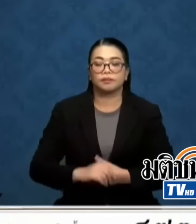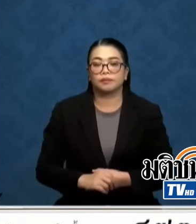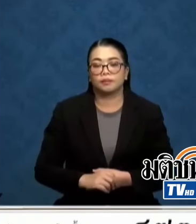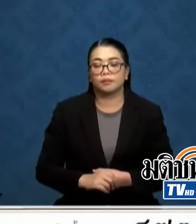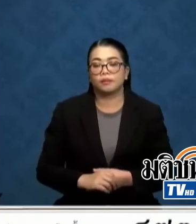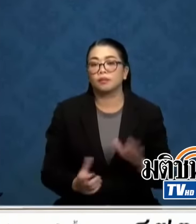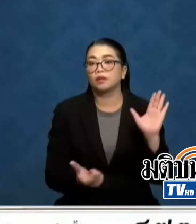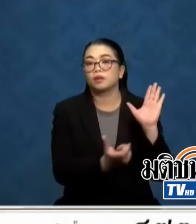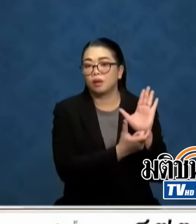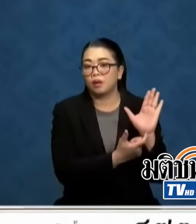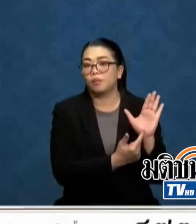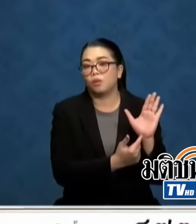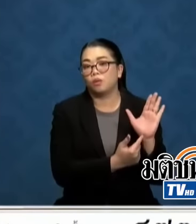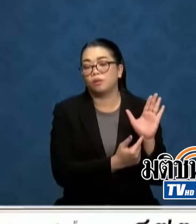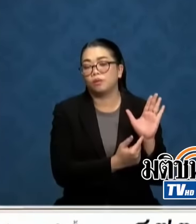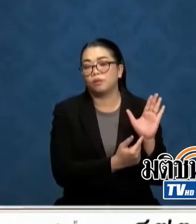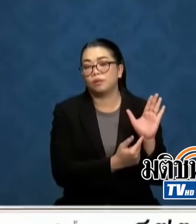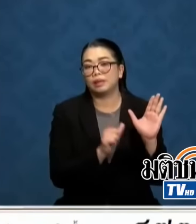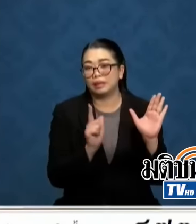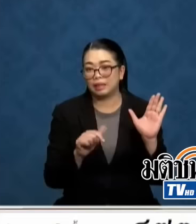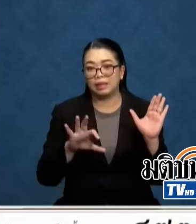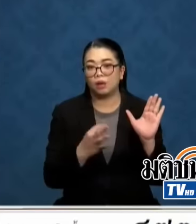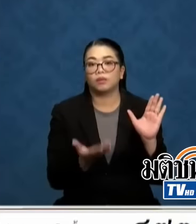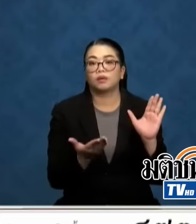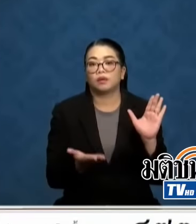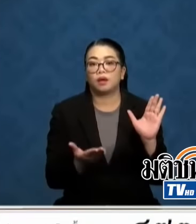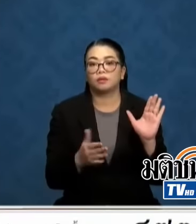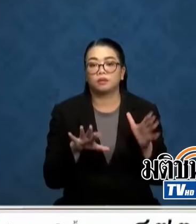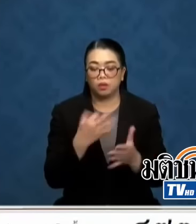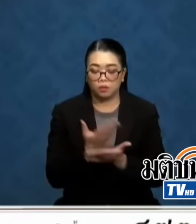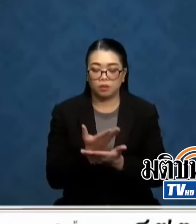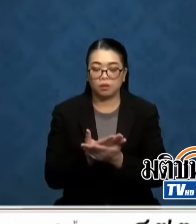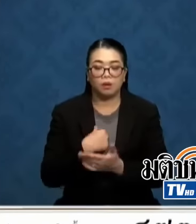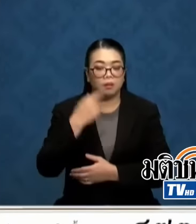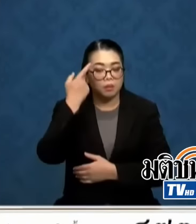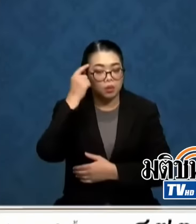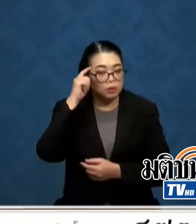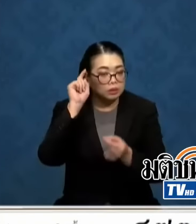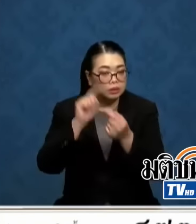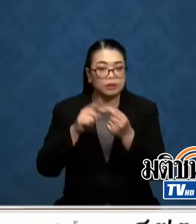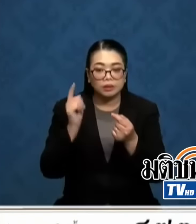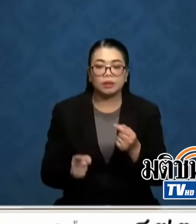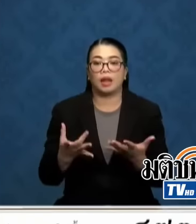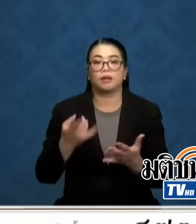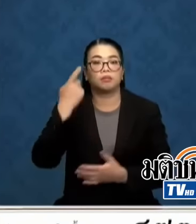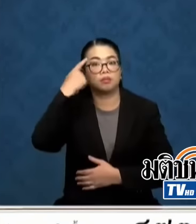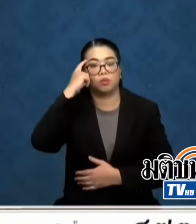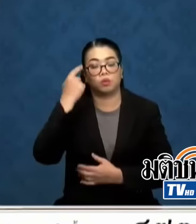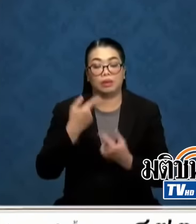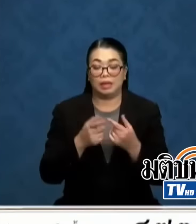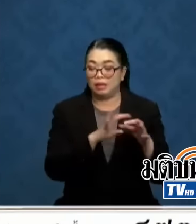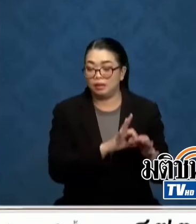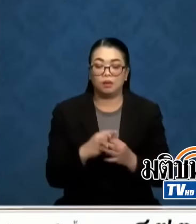ไประบุย้ำอีกครั้งนะครับว่ามีเจตนารมณ์เช่นใดผมไม่ทราบคำสั่งนี้แต่มันเกี่ยวข้องกับงบ